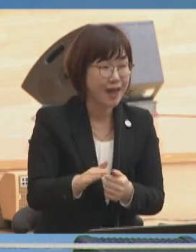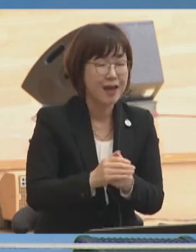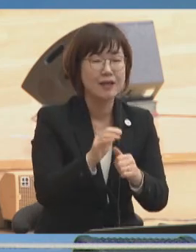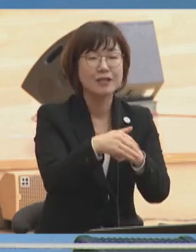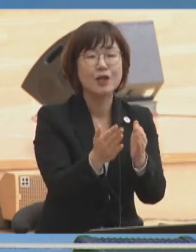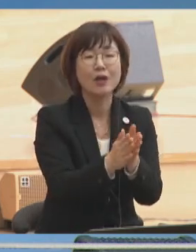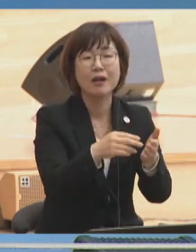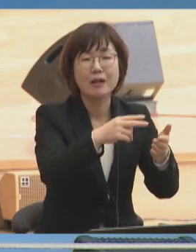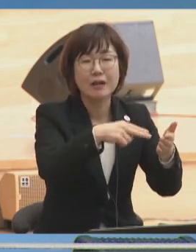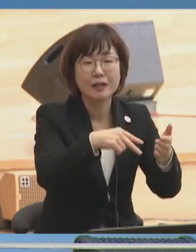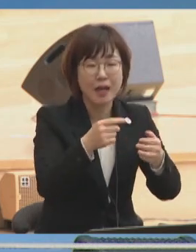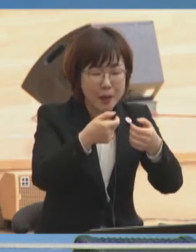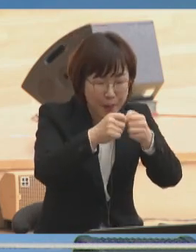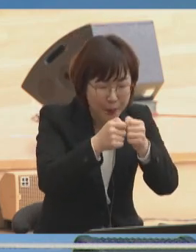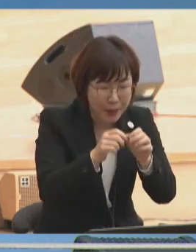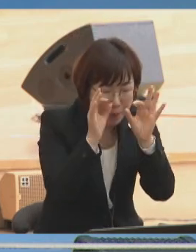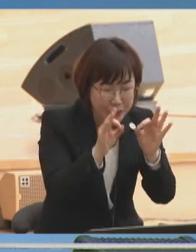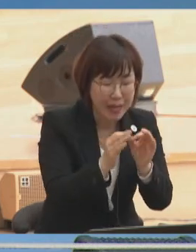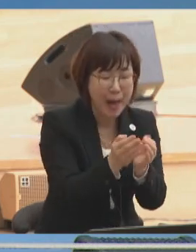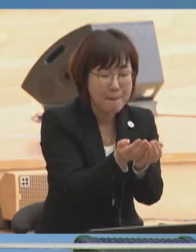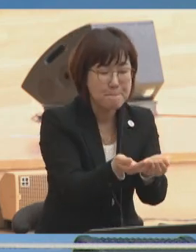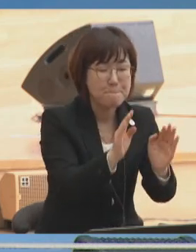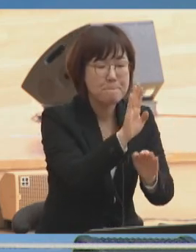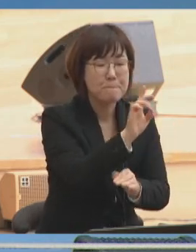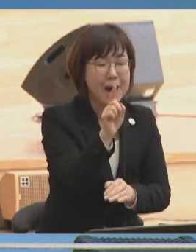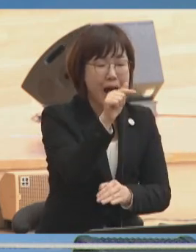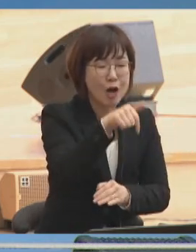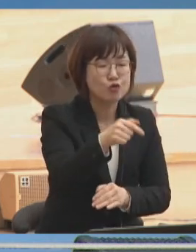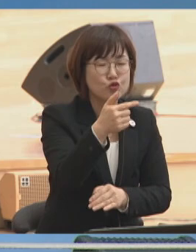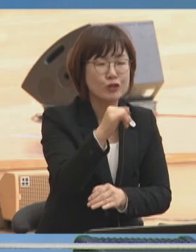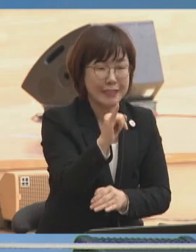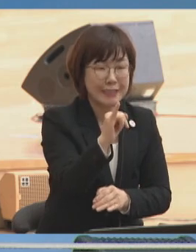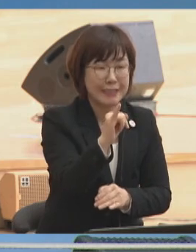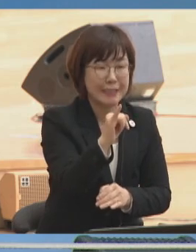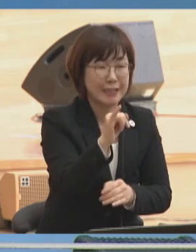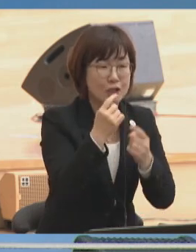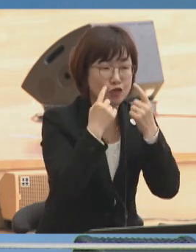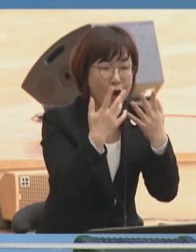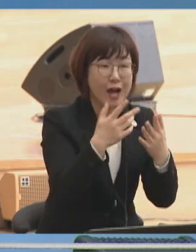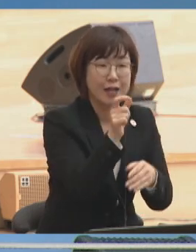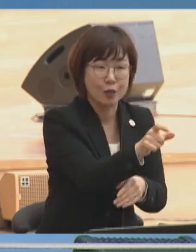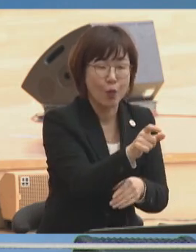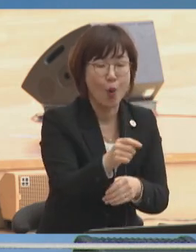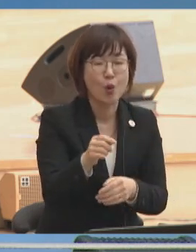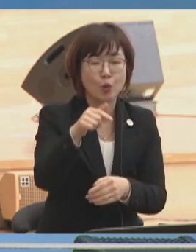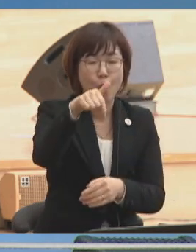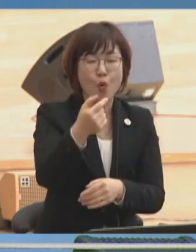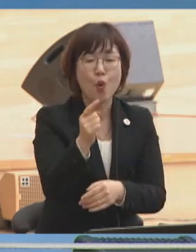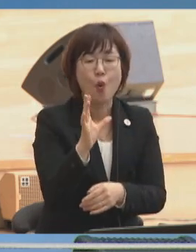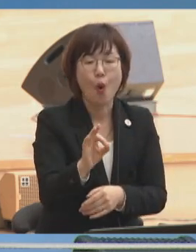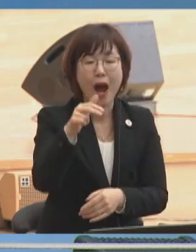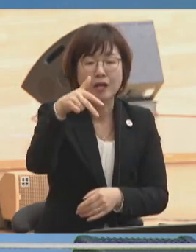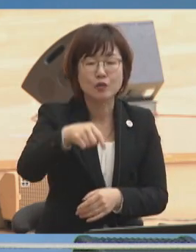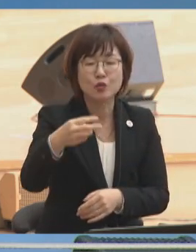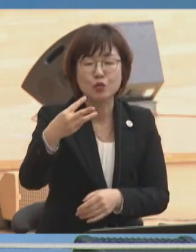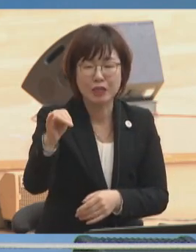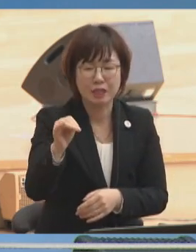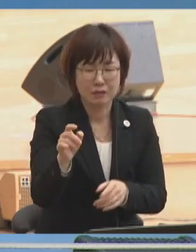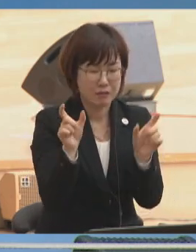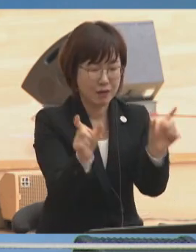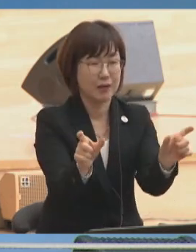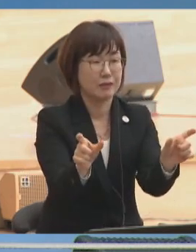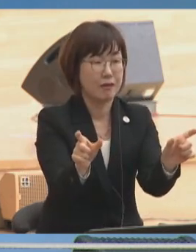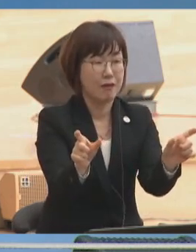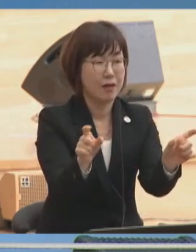제가 자세히 보니까 바구니는 정확하게 바구니로 딱딱 기록되어 있어요. 광주리는 광주리로 딱딱 기록되어 있어요. 비슷해 보여도